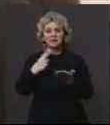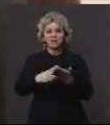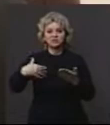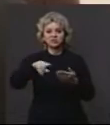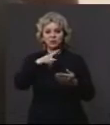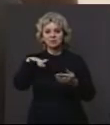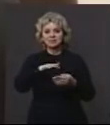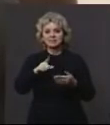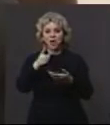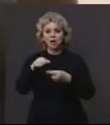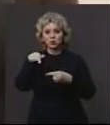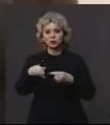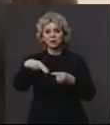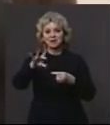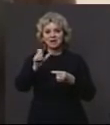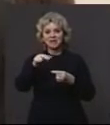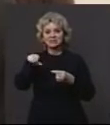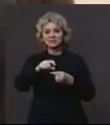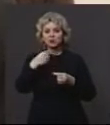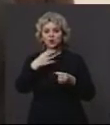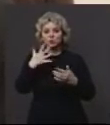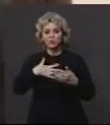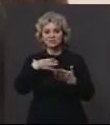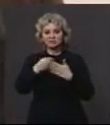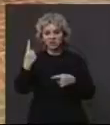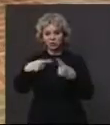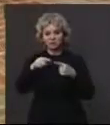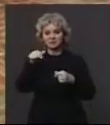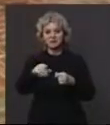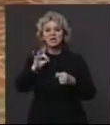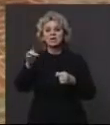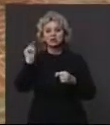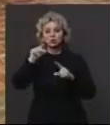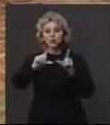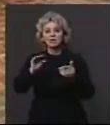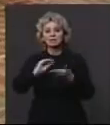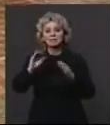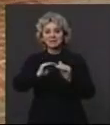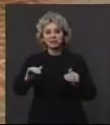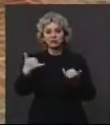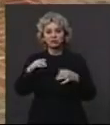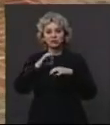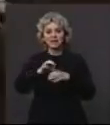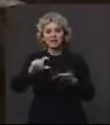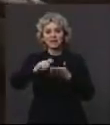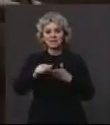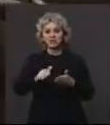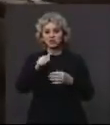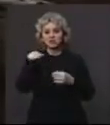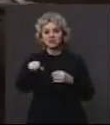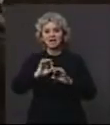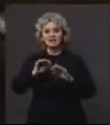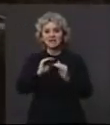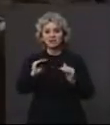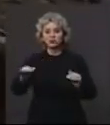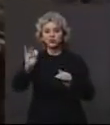силу российского оружия, патриотизм и любовь к своей отчизне. В ростовских школах и садиках сегодня проводят классные часы,